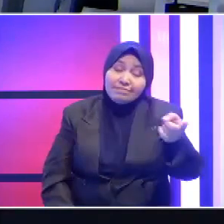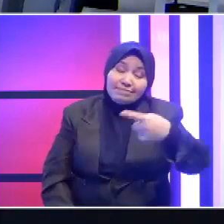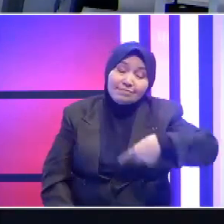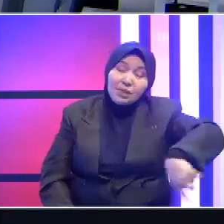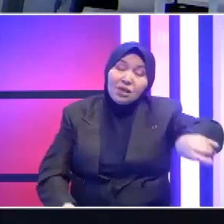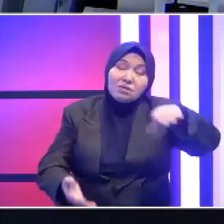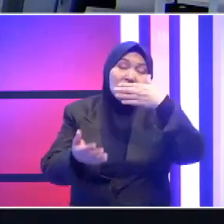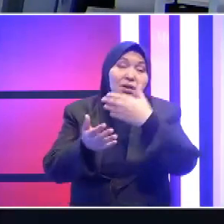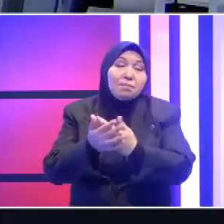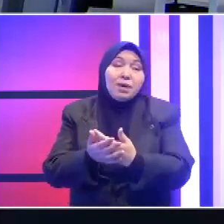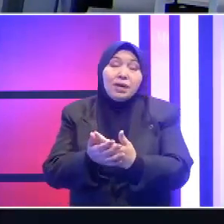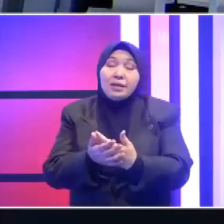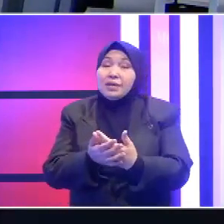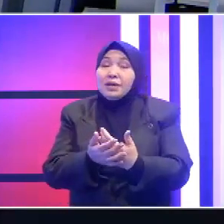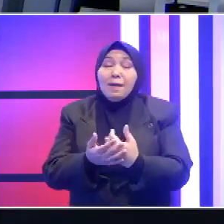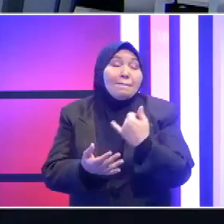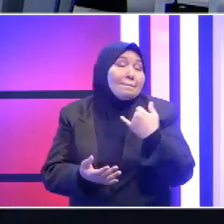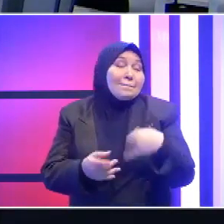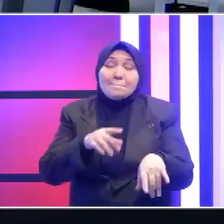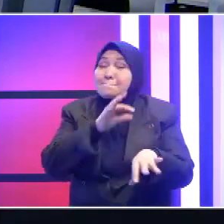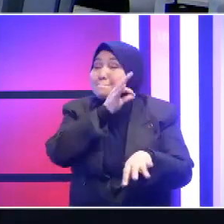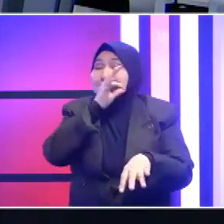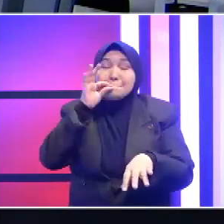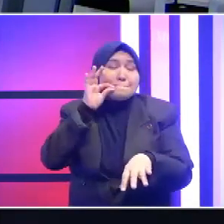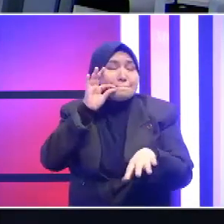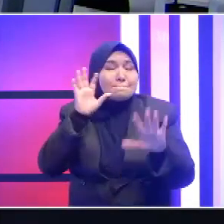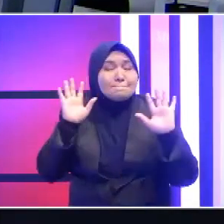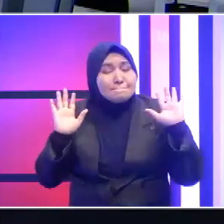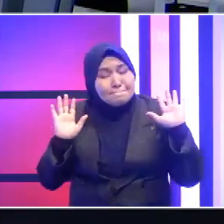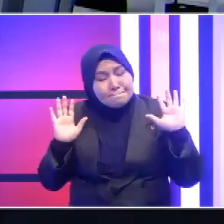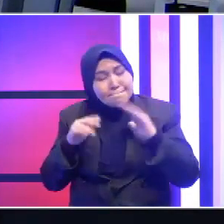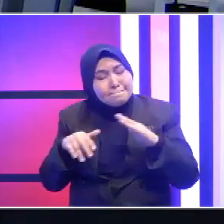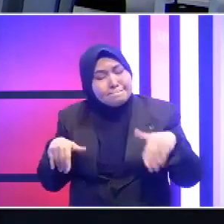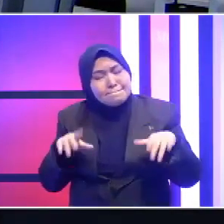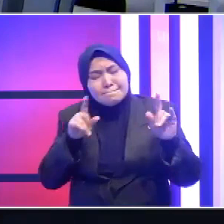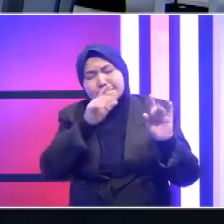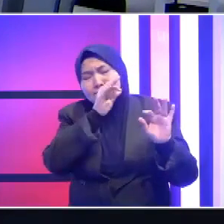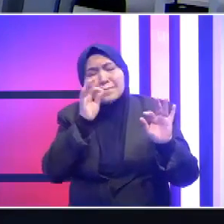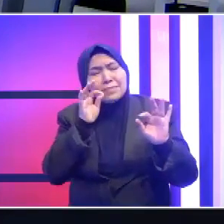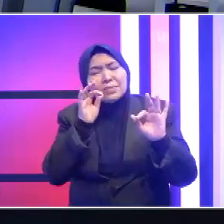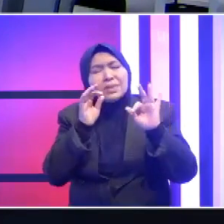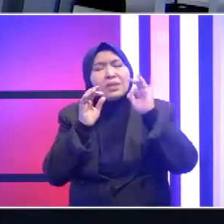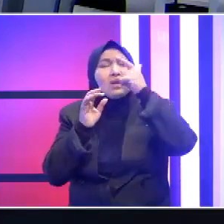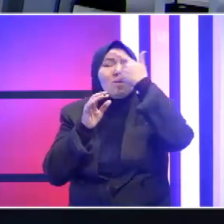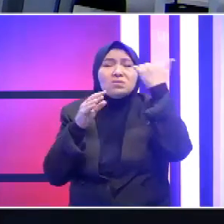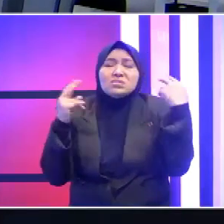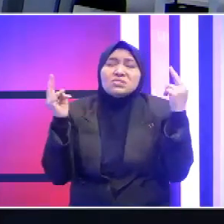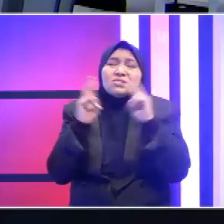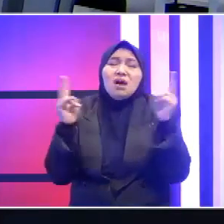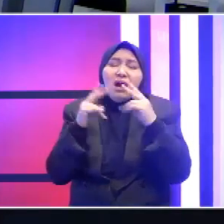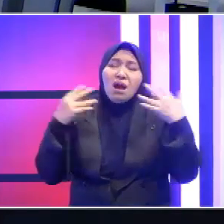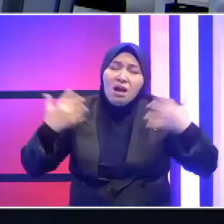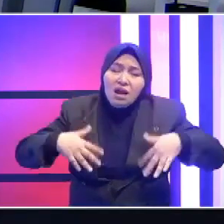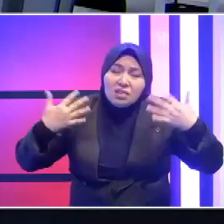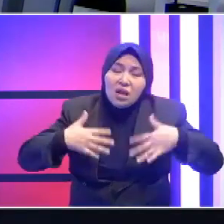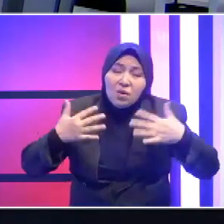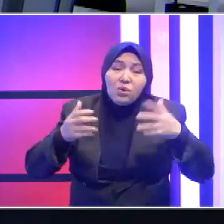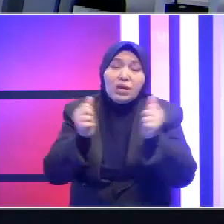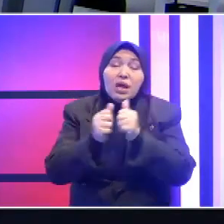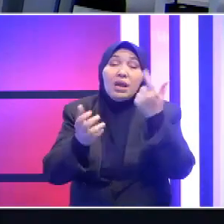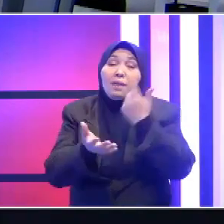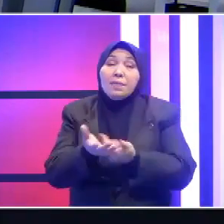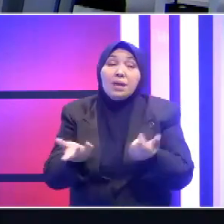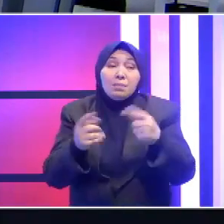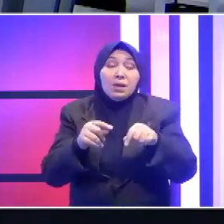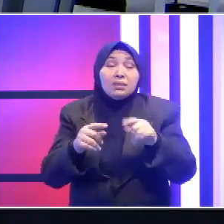sampai tidak bertanya-tanya Nah kita nyampe Mengapa tak tanya Karena amat takut dengan apa yang yang berlaku kalau tadi